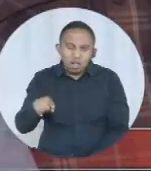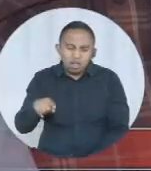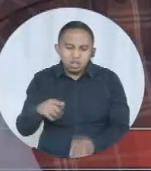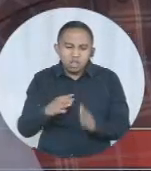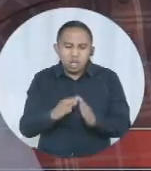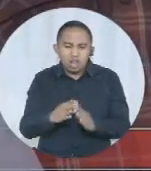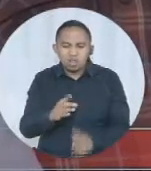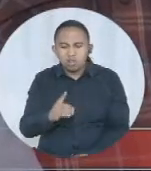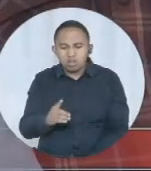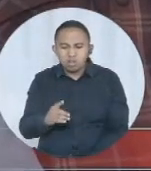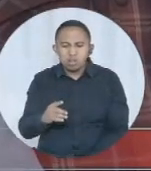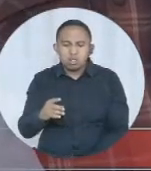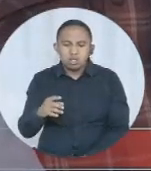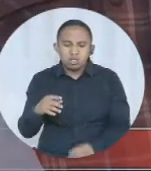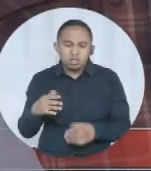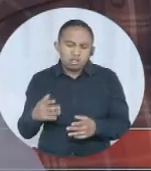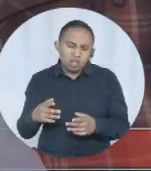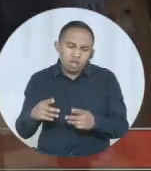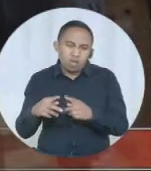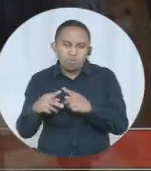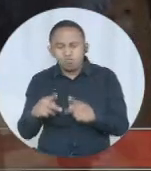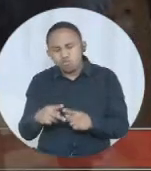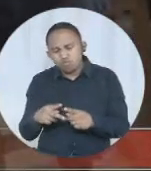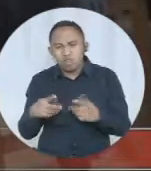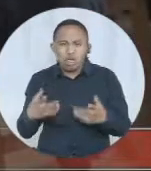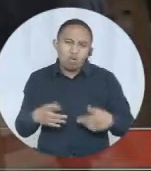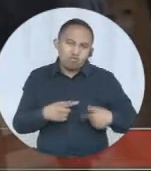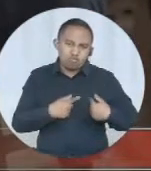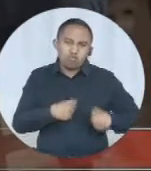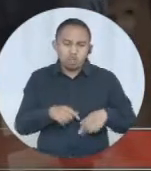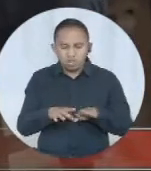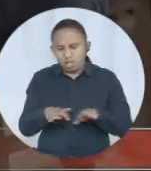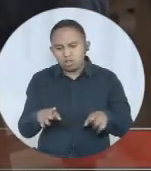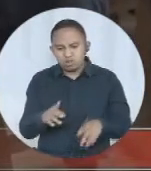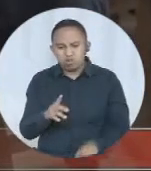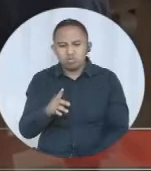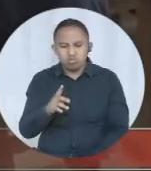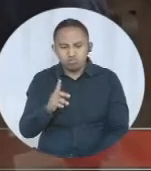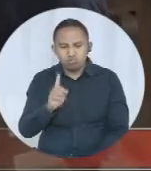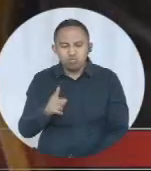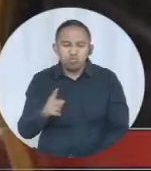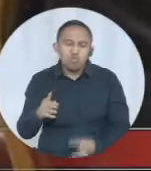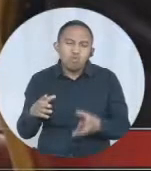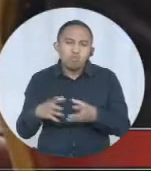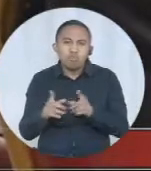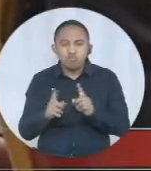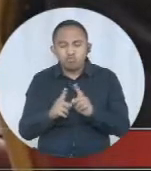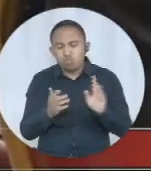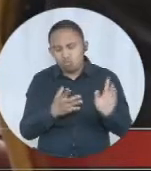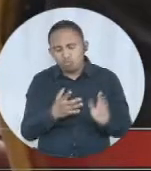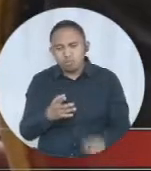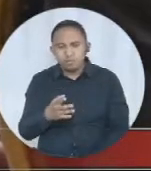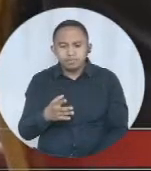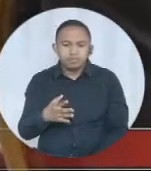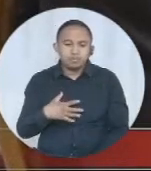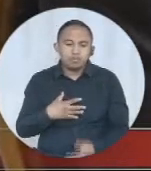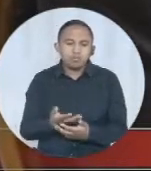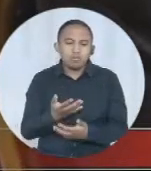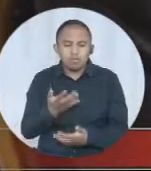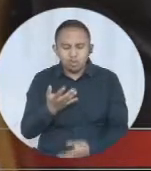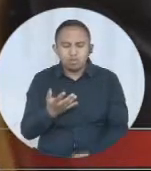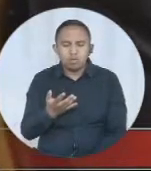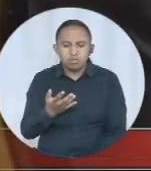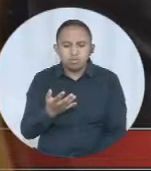hidinana any amin'ny commune, eny hipakatra any amin'ny fokontany maro samihafa any hitondra fampandrosoana velona sy